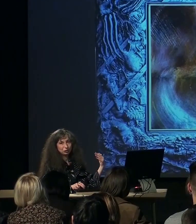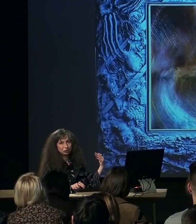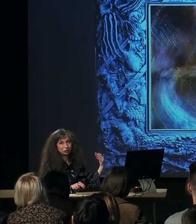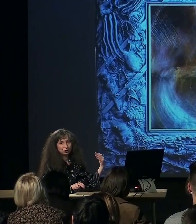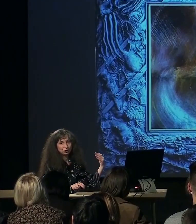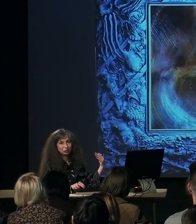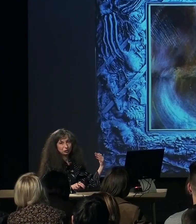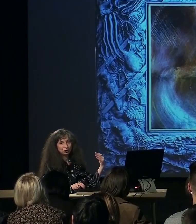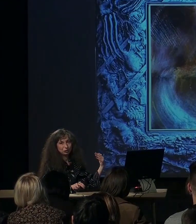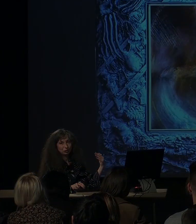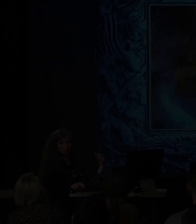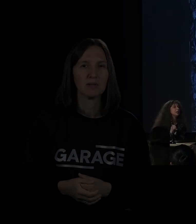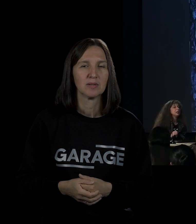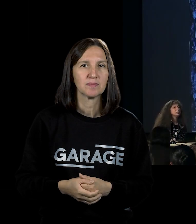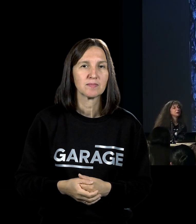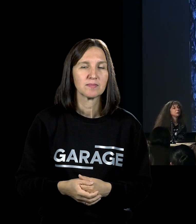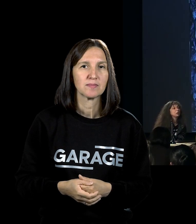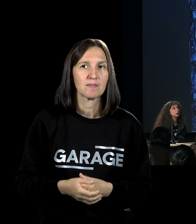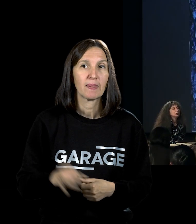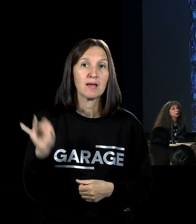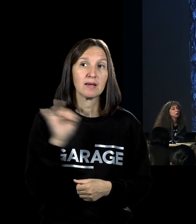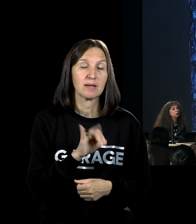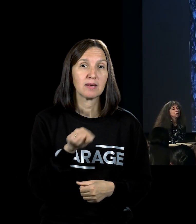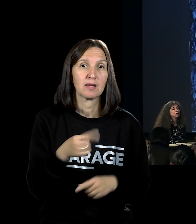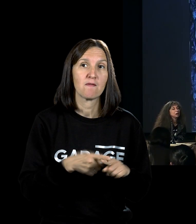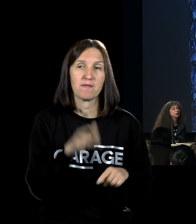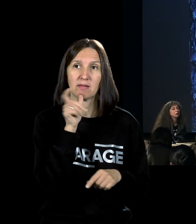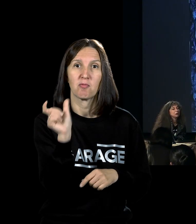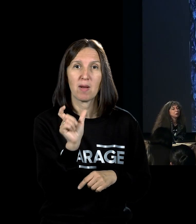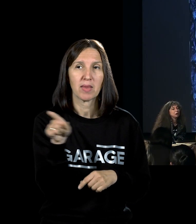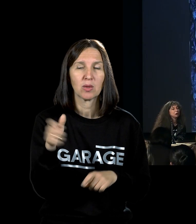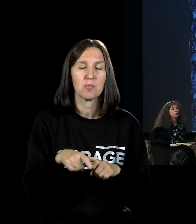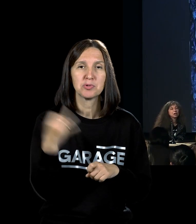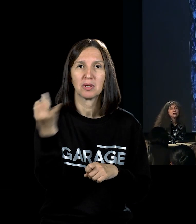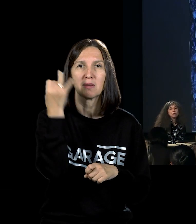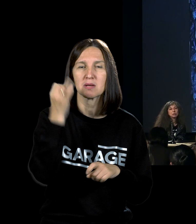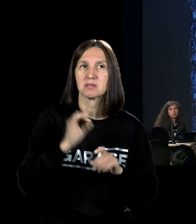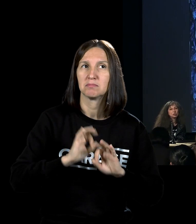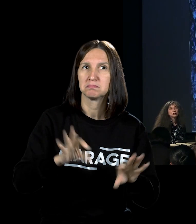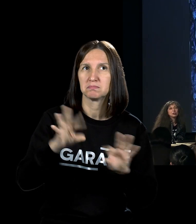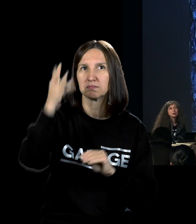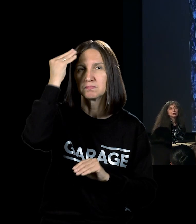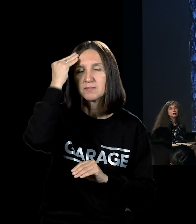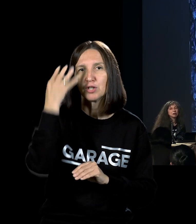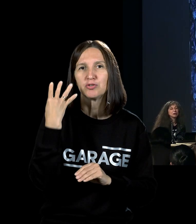частей конечностей. И в этот момент он очень интересно переформулирует, какие как бы